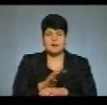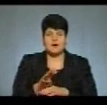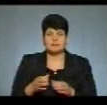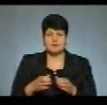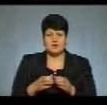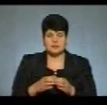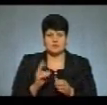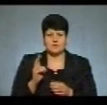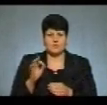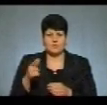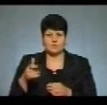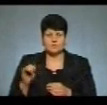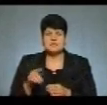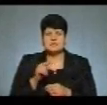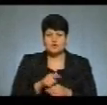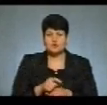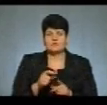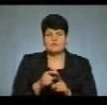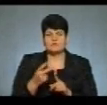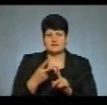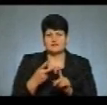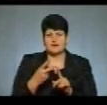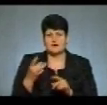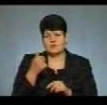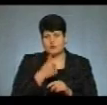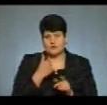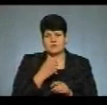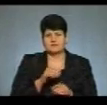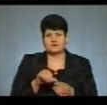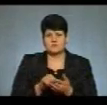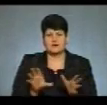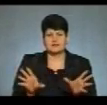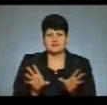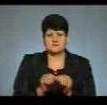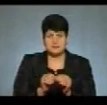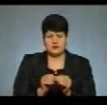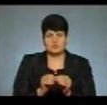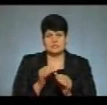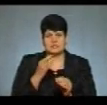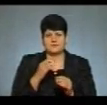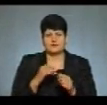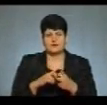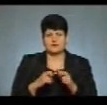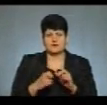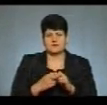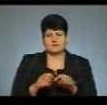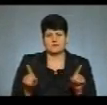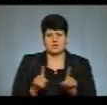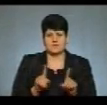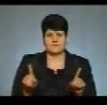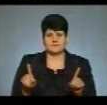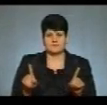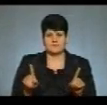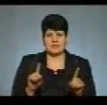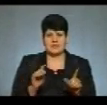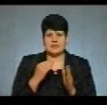його словами, вже 2-й рік поспіль вони виступають спільно з Івано-Франківським оркестром Національної гвардії. Репертуар